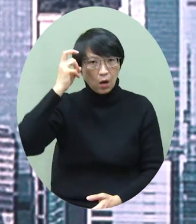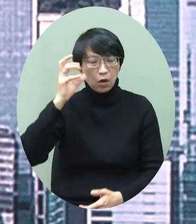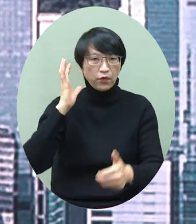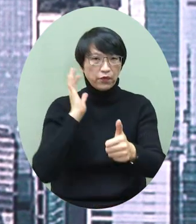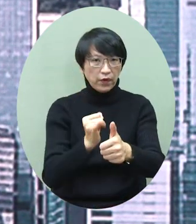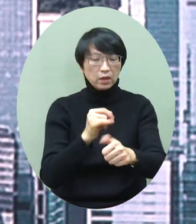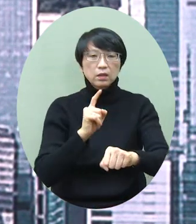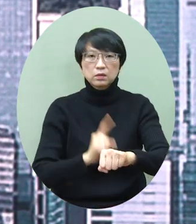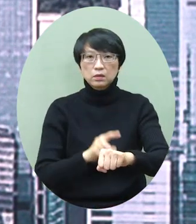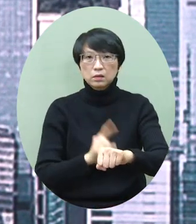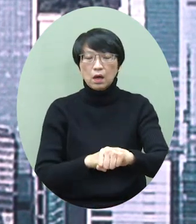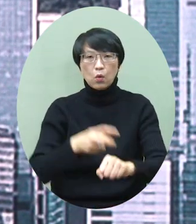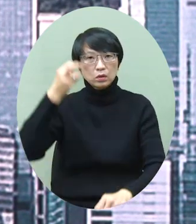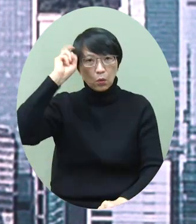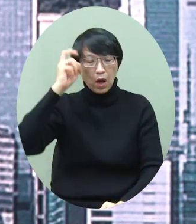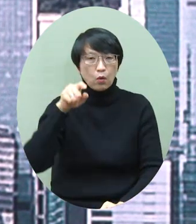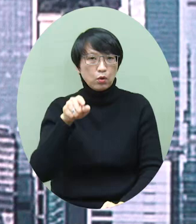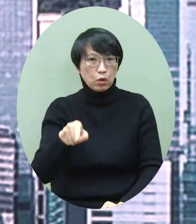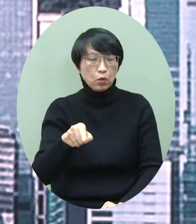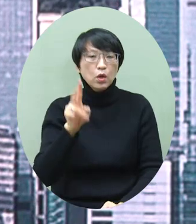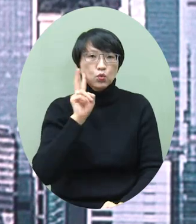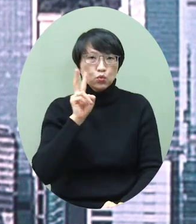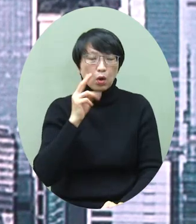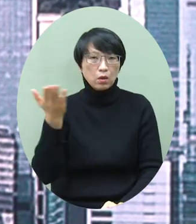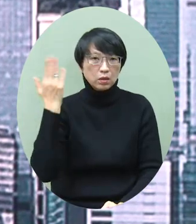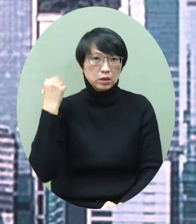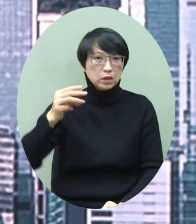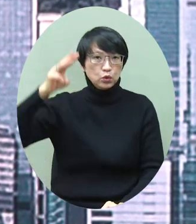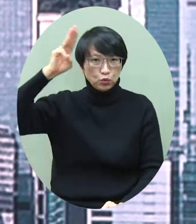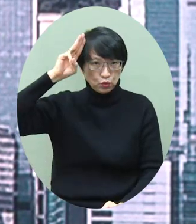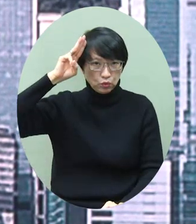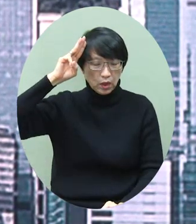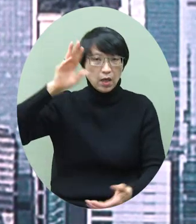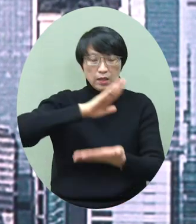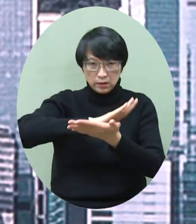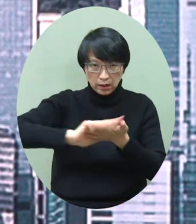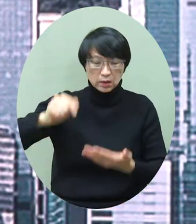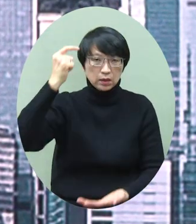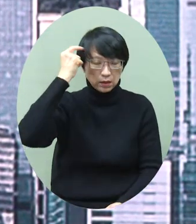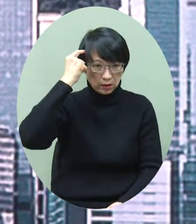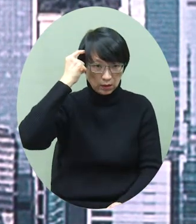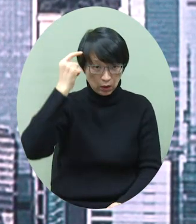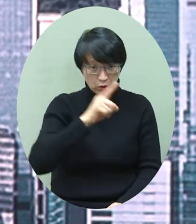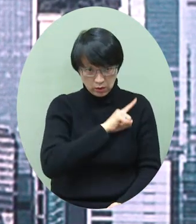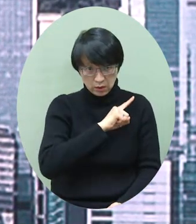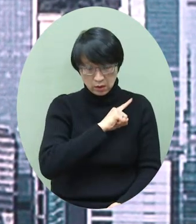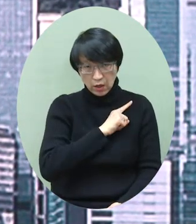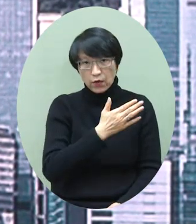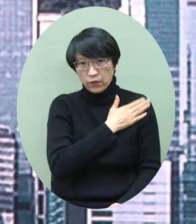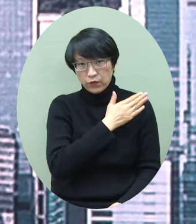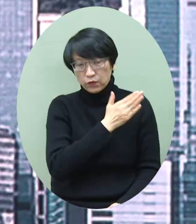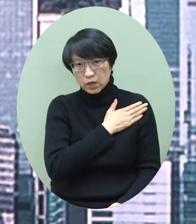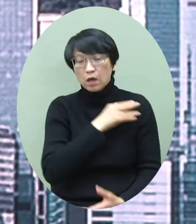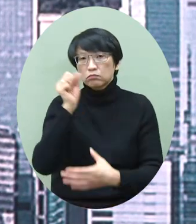嘅時候咧，係會考慮埋咧，如果佢係曾經作出宣誓，清晰知道自己需要肩負嘅呢個責任同埋